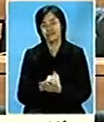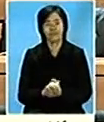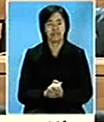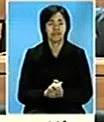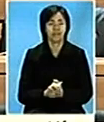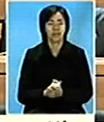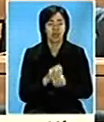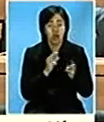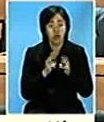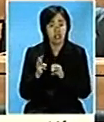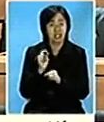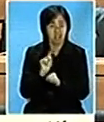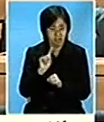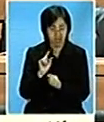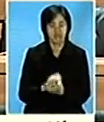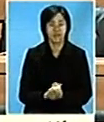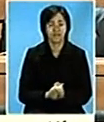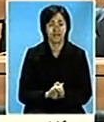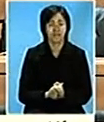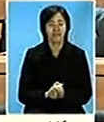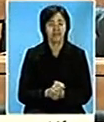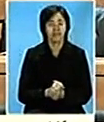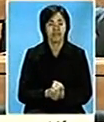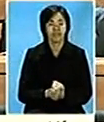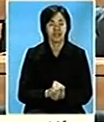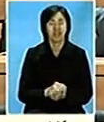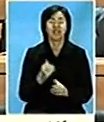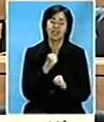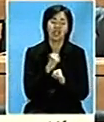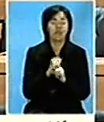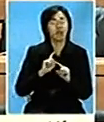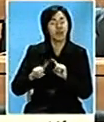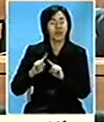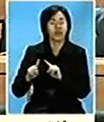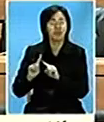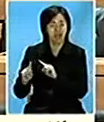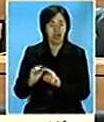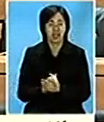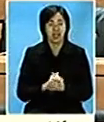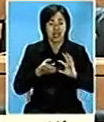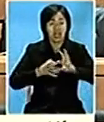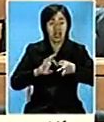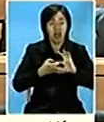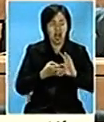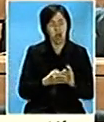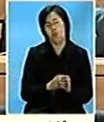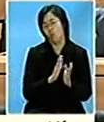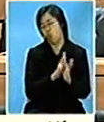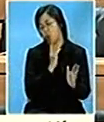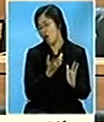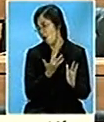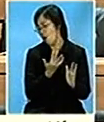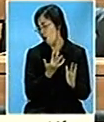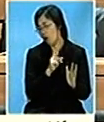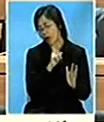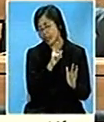ล้วทำไงครับมันก็ไปหาทางต้องไปทำอย่างอื่นแทนที่จะมีกีฬาแล้วให้เราผ่อนคลายจุดนี้ผมอยาก